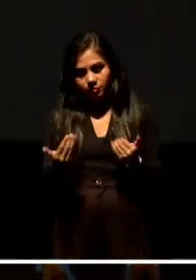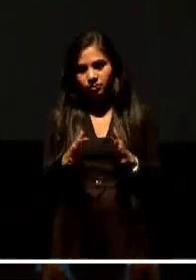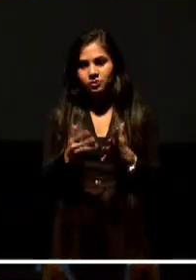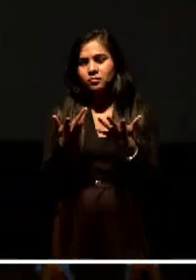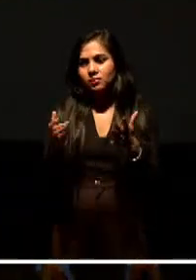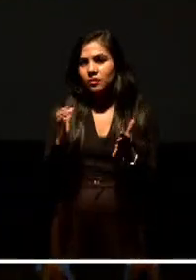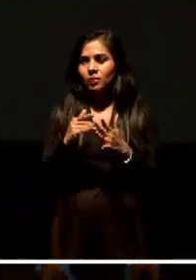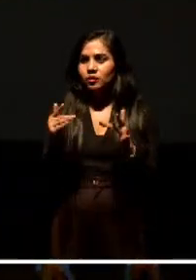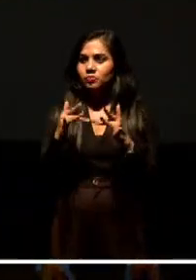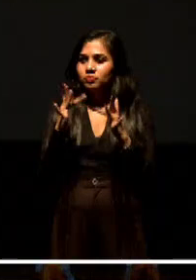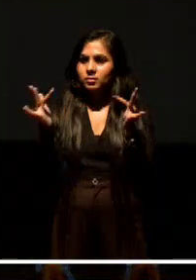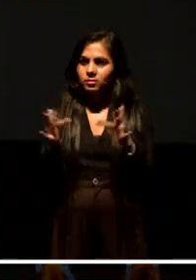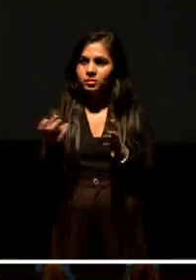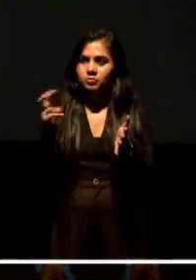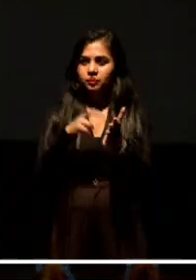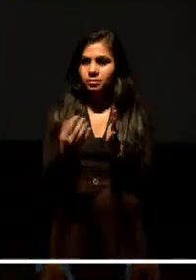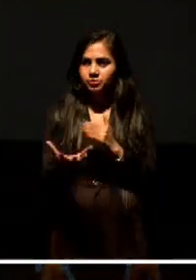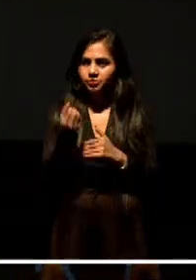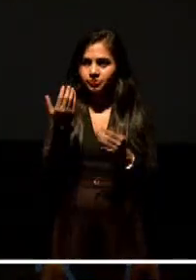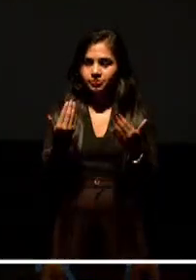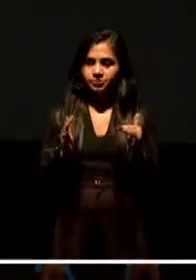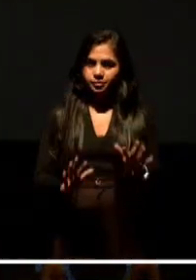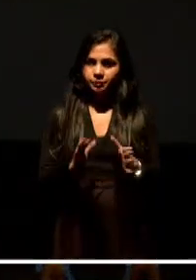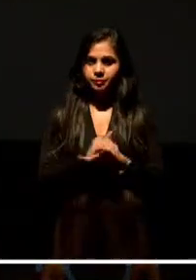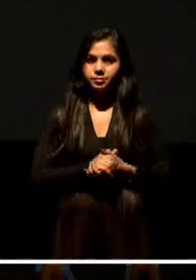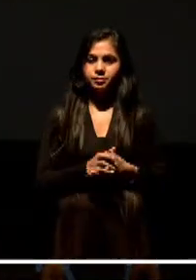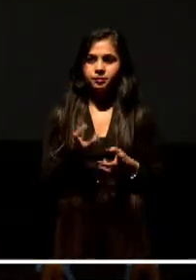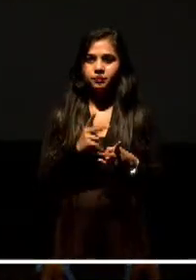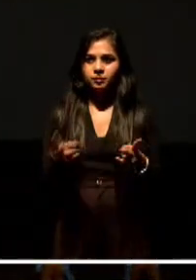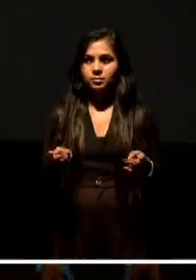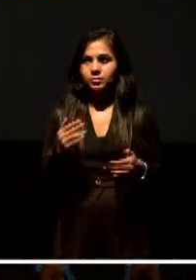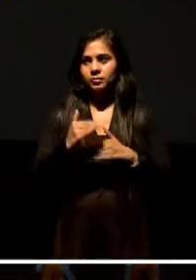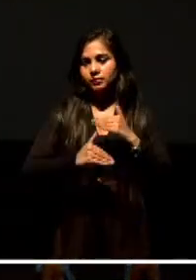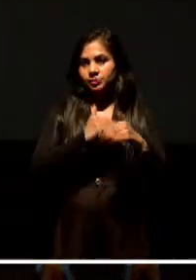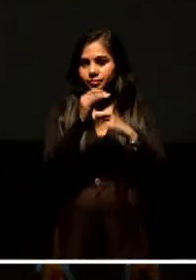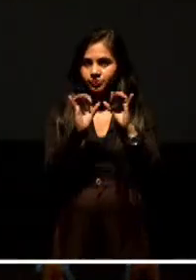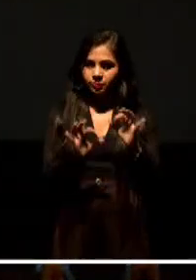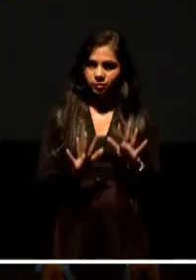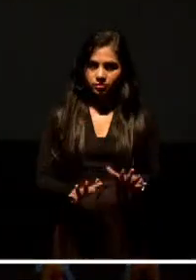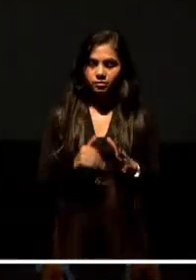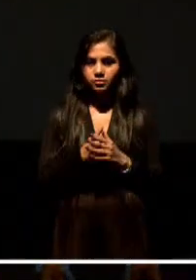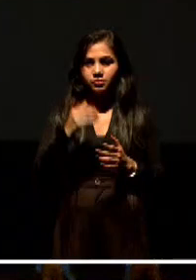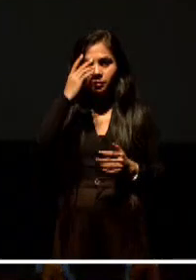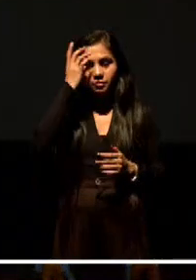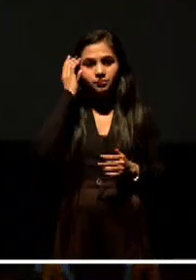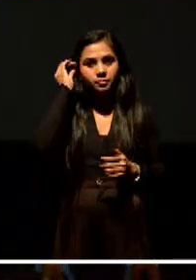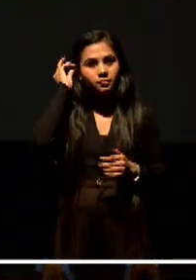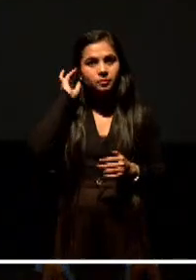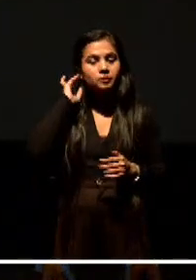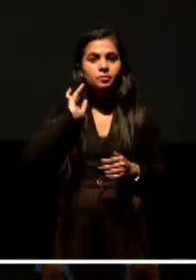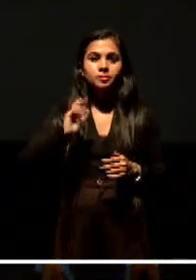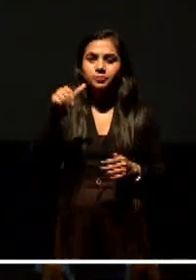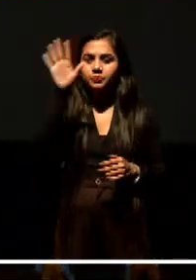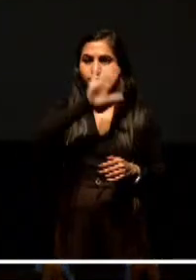चैनल से भी उसको प्रोक्योर कर सकते हैं, जो काफी अच्छा एक डेवलपमेंट है। और सबसे बड़ी बात, हमारा देश सीएसआर के